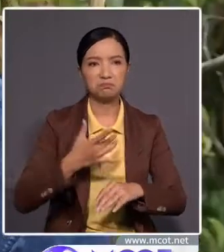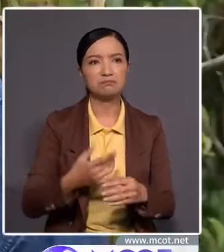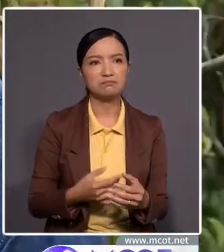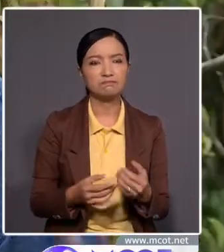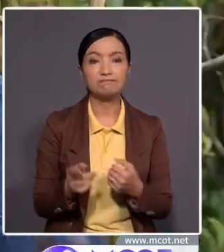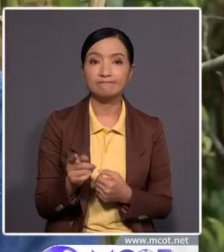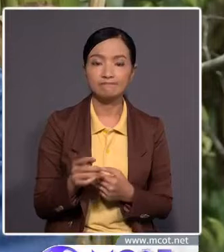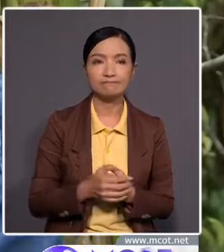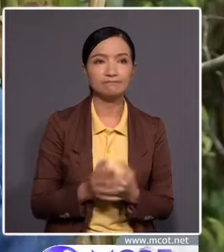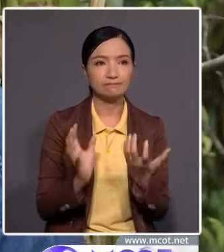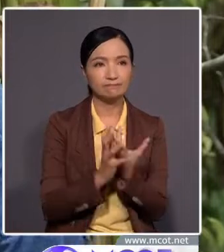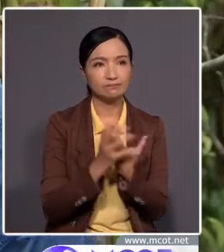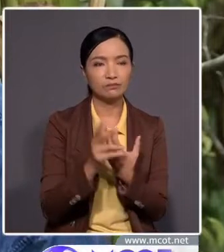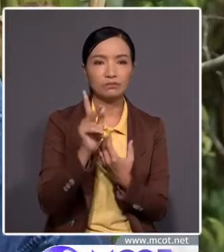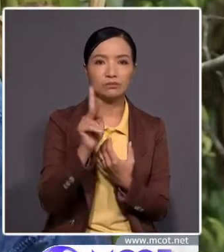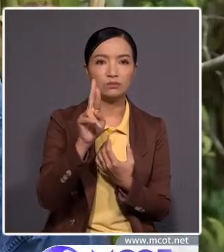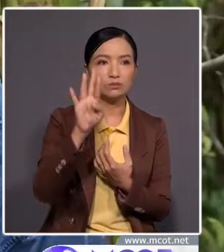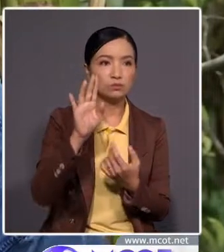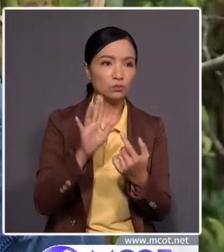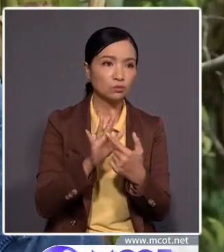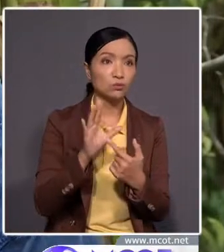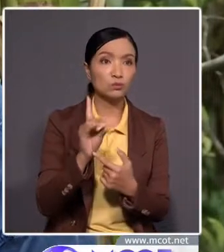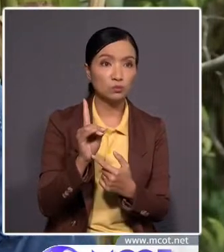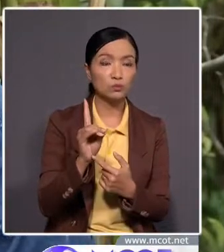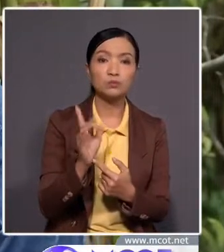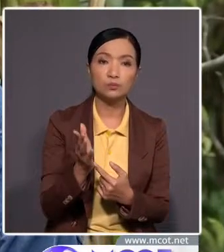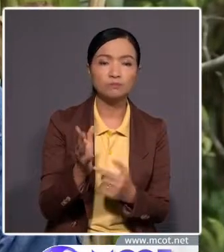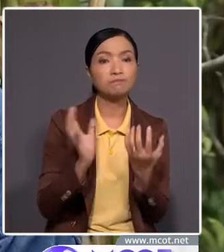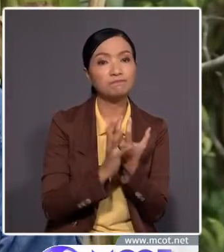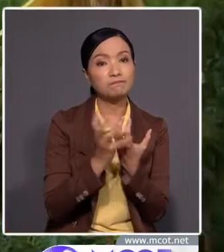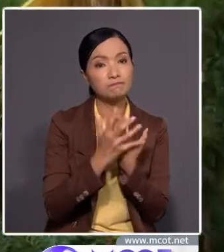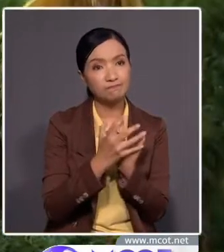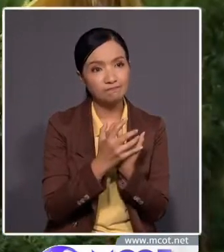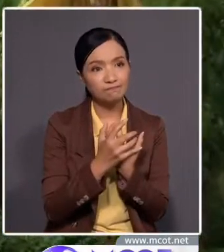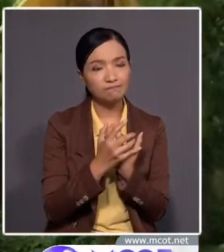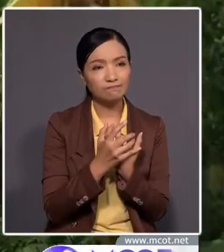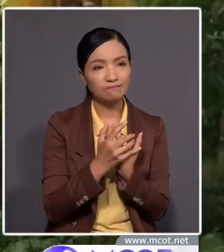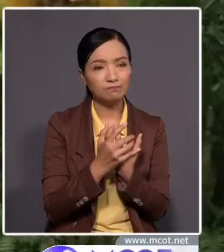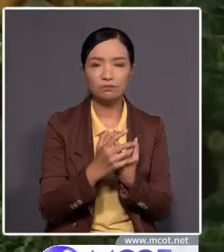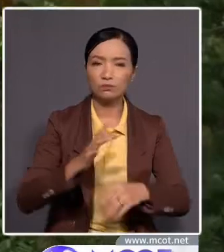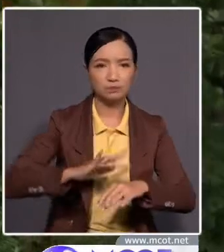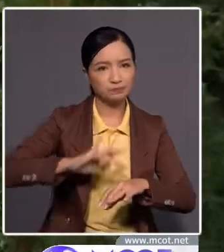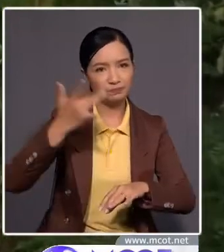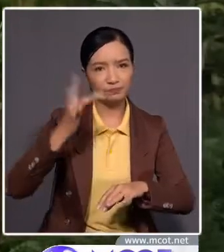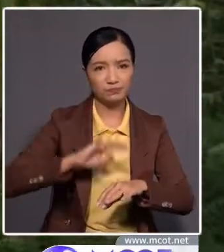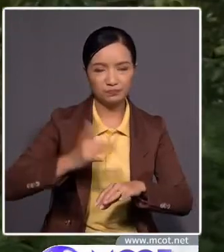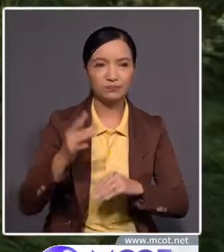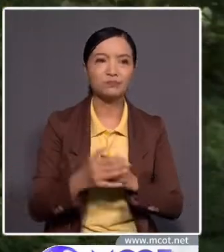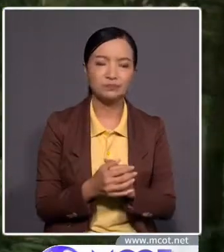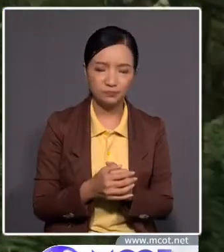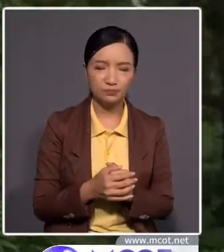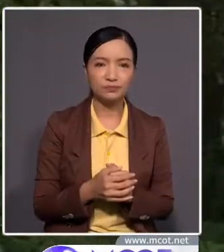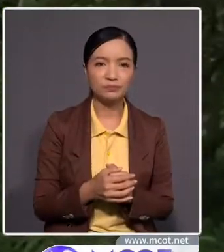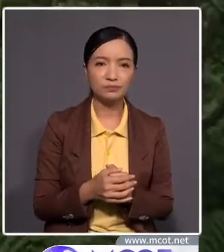รอ ตัวนี้นะครับผักกูนเนี่ยตระกูลเฟิร์นตัวนี้เนี่ยเขาเป็นสารที่เป็นผักที่นะครับเน้นเรื่องของชีวภาพชีวพัน